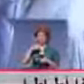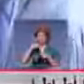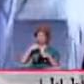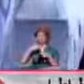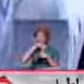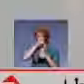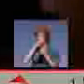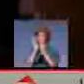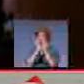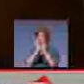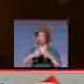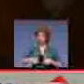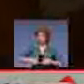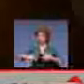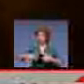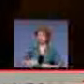الله وربنا المستعان.